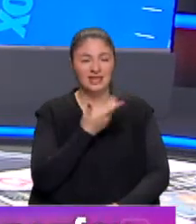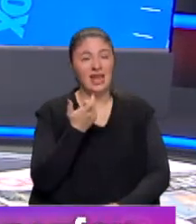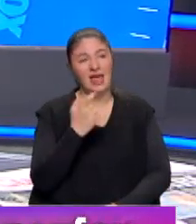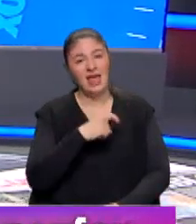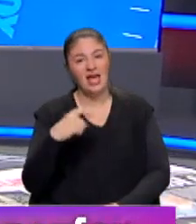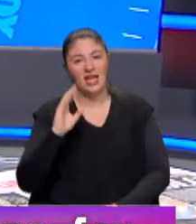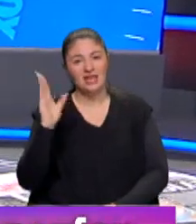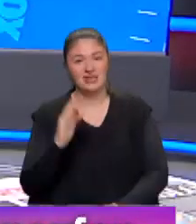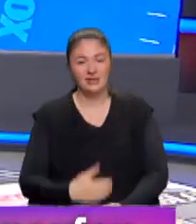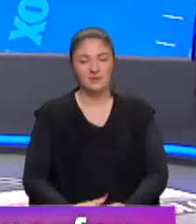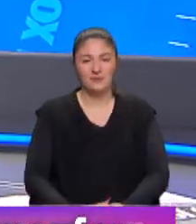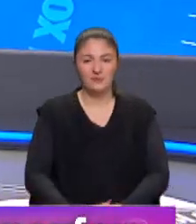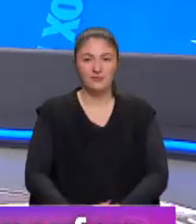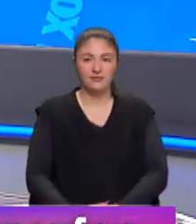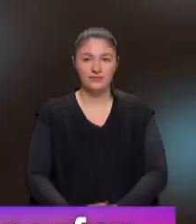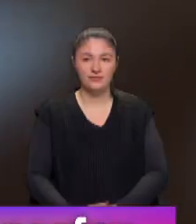nereye çekildiler?